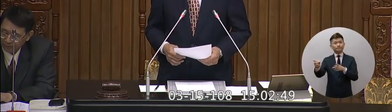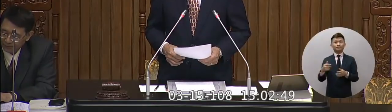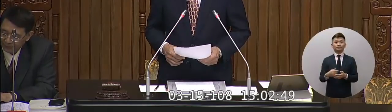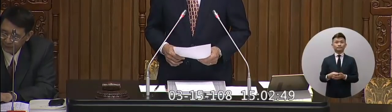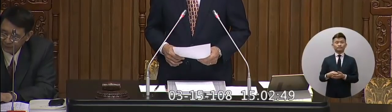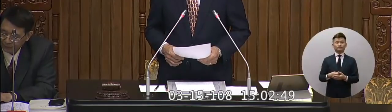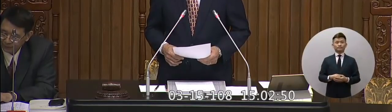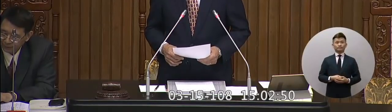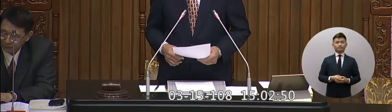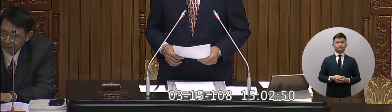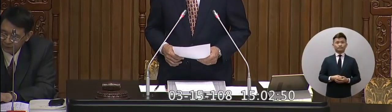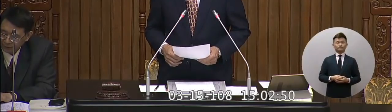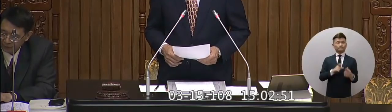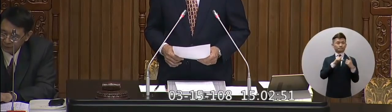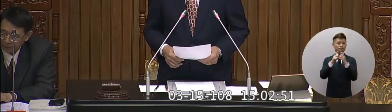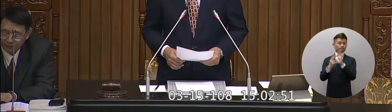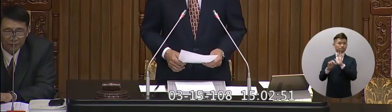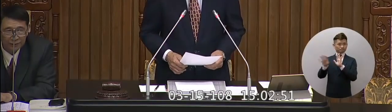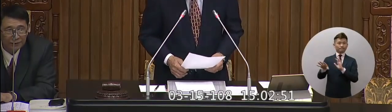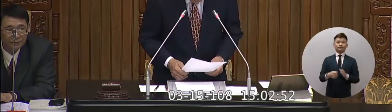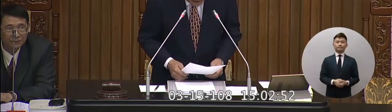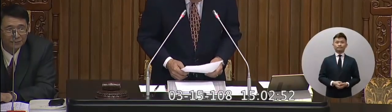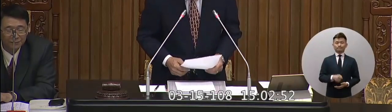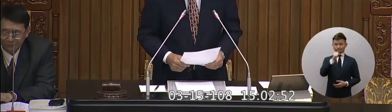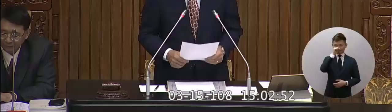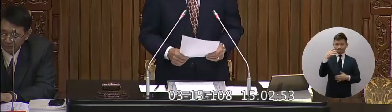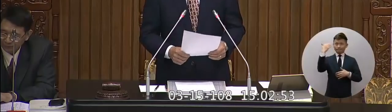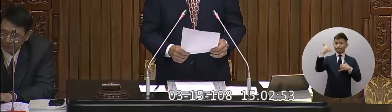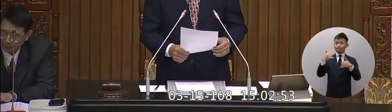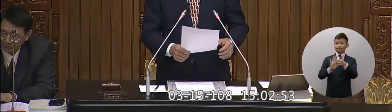员的一个书面咨询。好，谢谢高路移用委员。